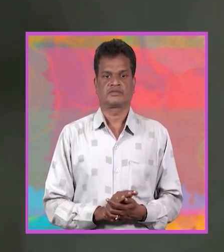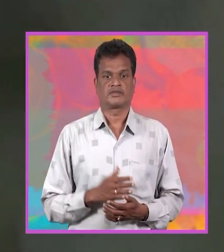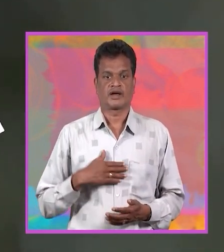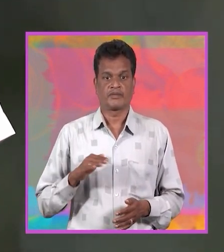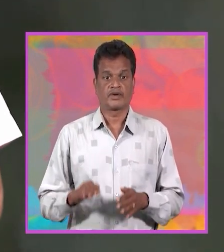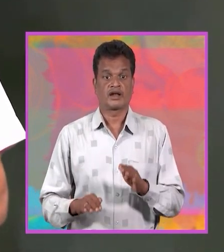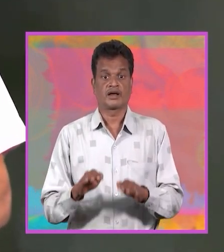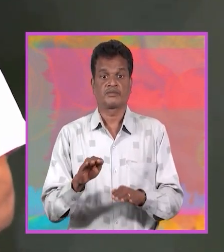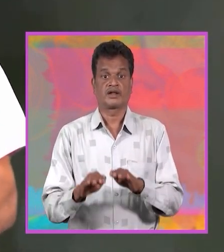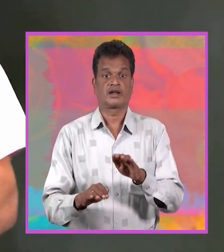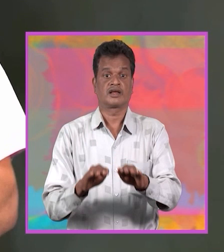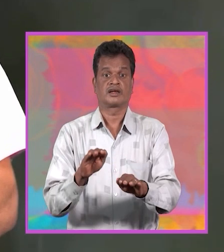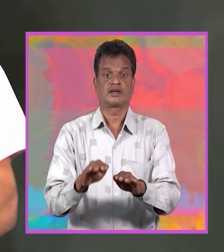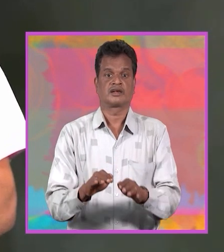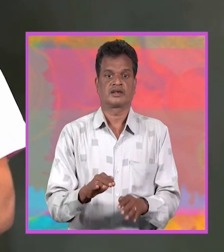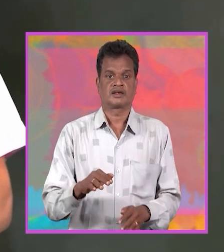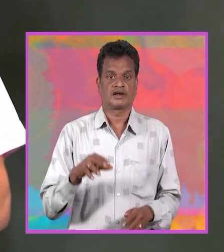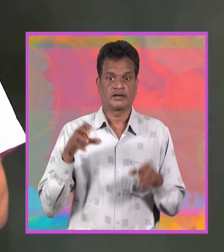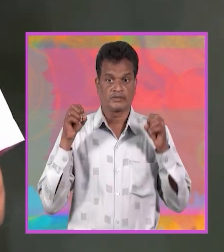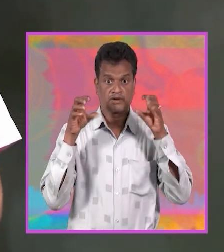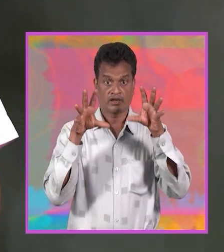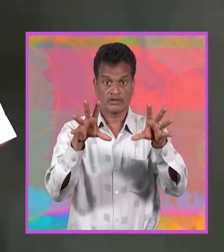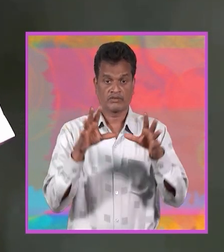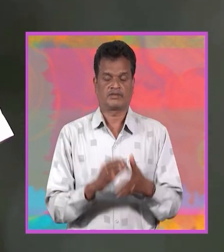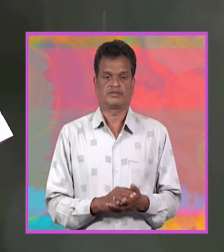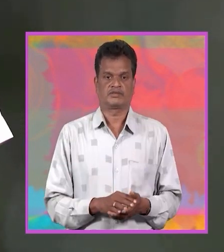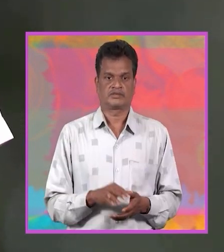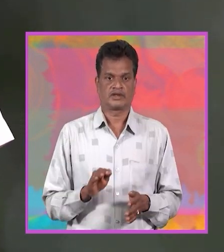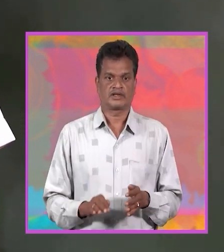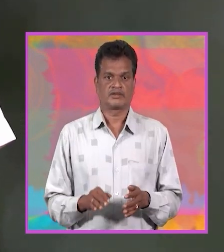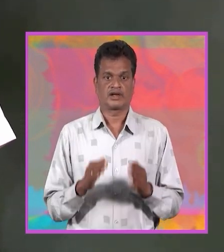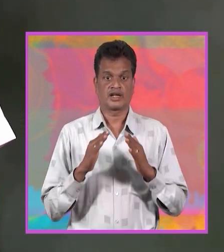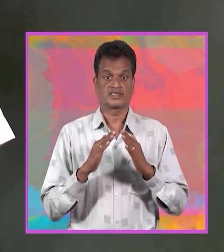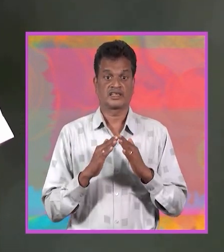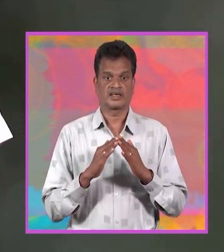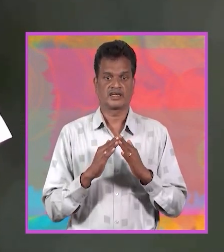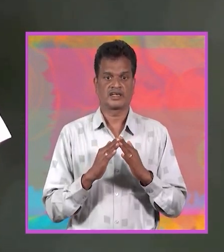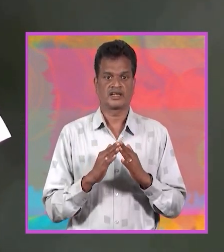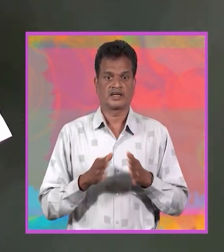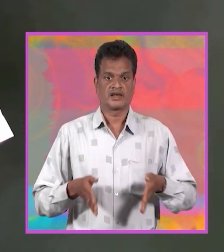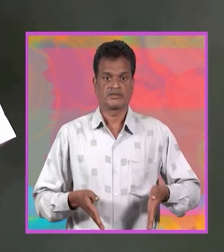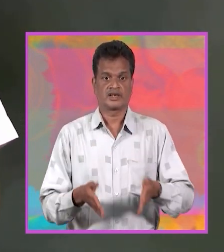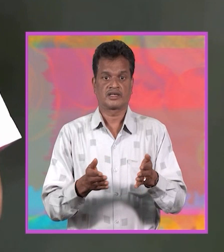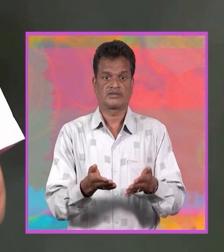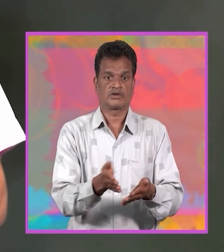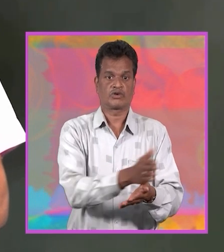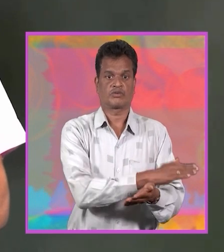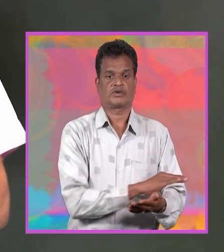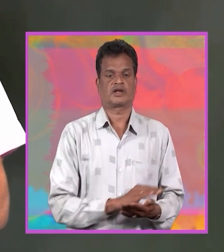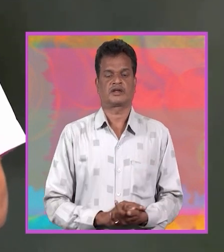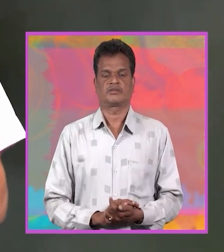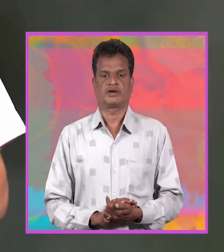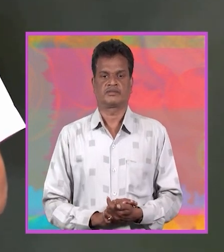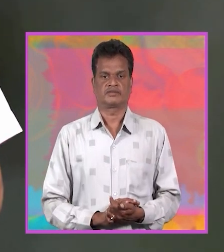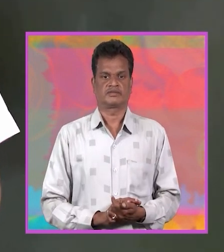மெல்ல நடந்துமே மிரட்டும் பார்வை பார்க்குமாம், செல்ல பிள்ளை வீட்டிலே தெருவில் ஓடி